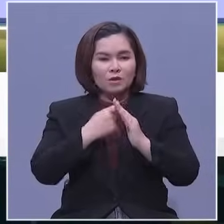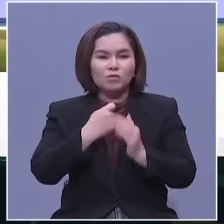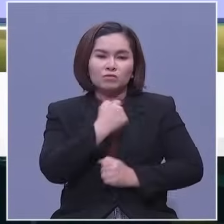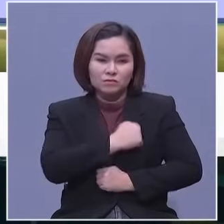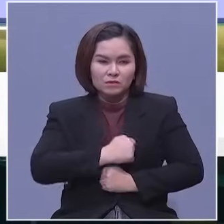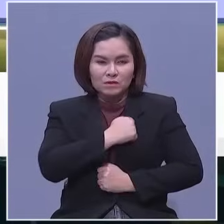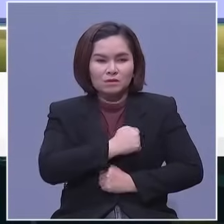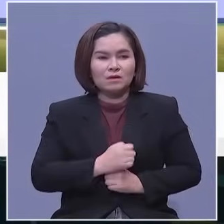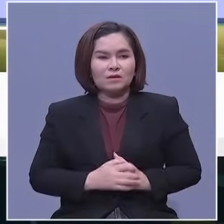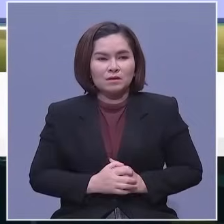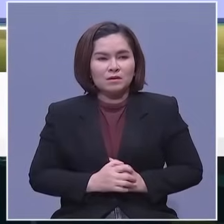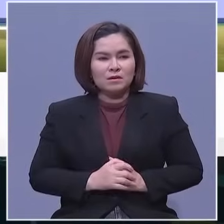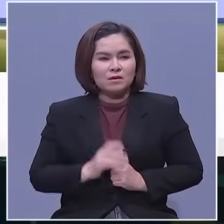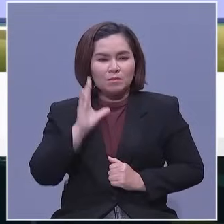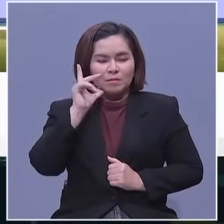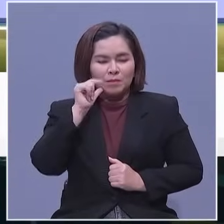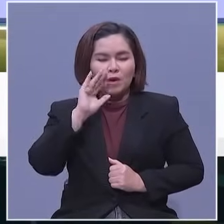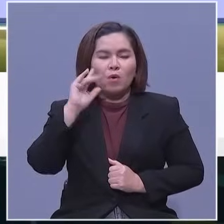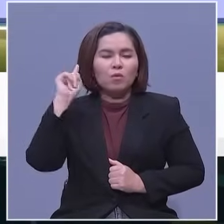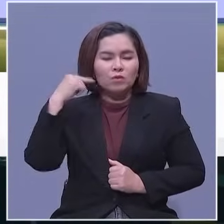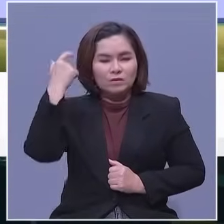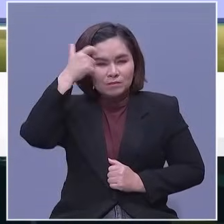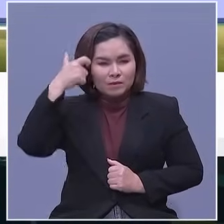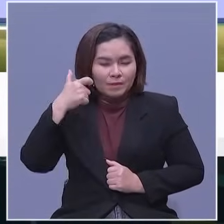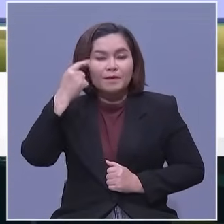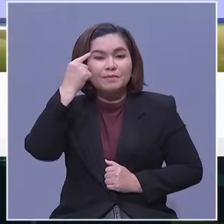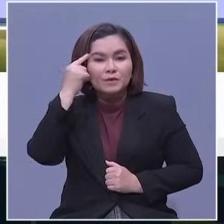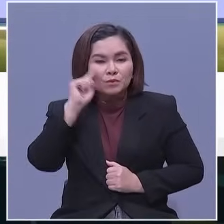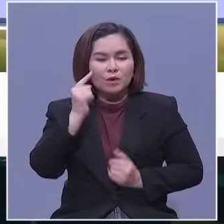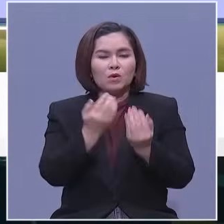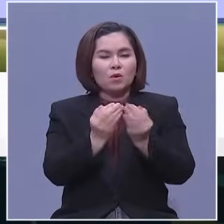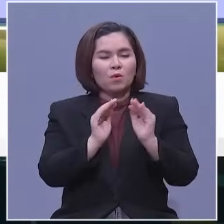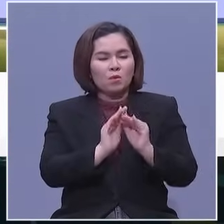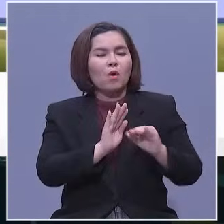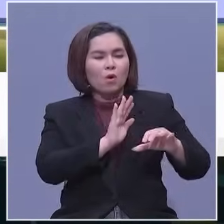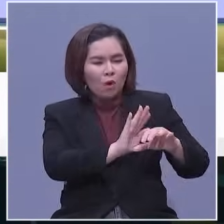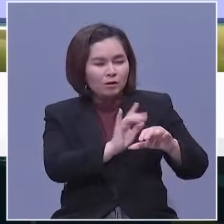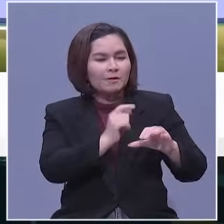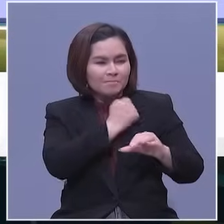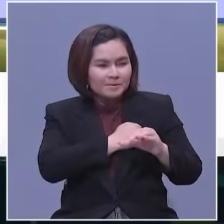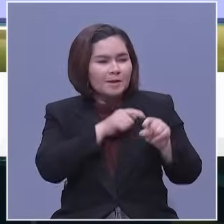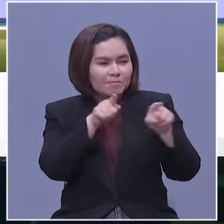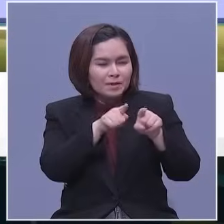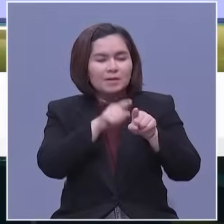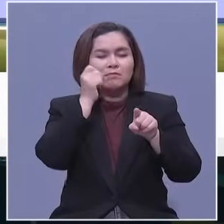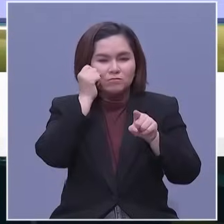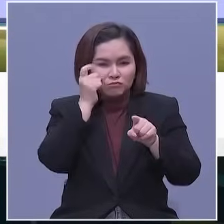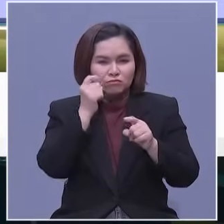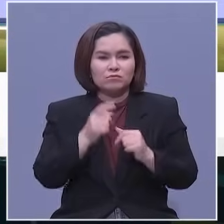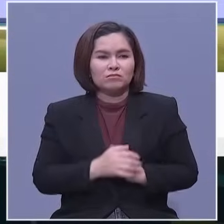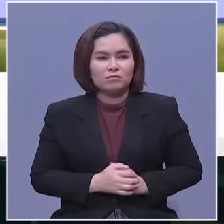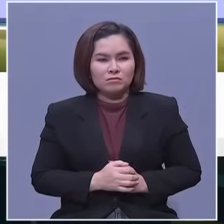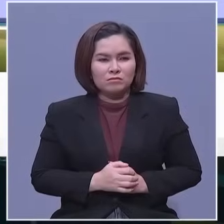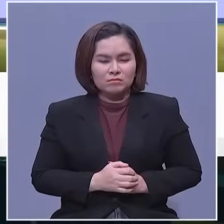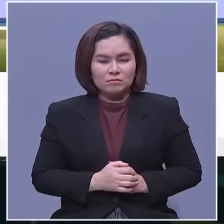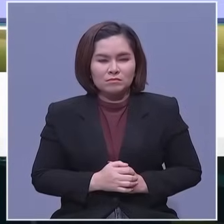ด้านคุณแม่ของคุณตะวันเองอะค่ะก็บอกว่าก็คิดว่าครอบครัวของผู้ที่ก่อเหตุเองก็เสียใจไม่แพ้กันนะคะถึง